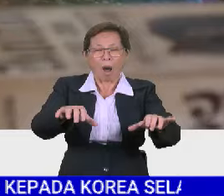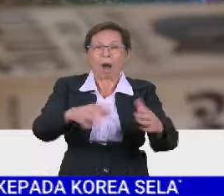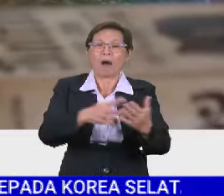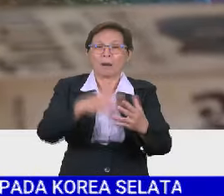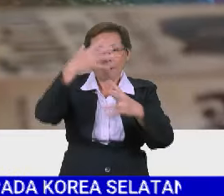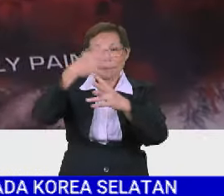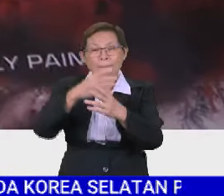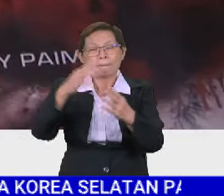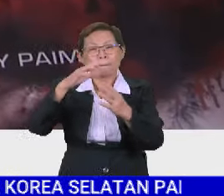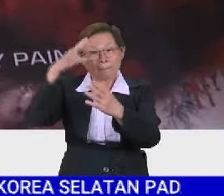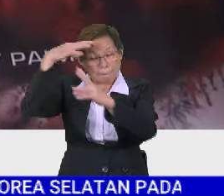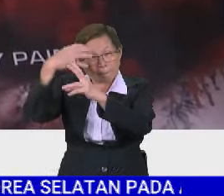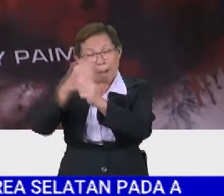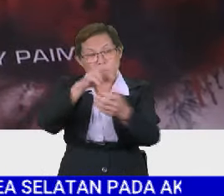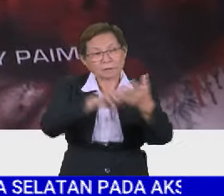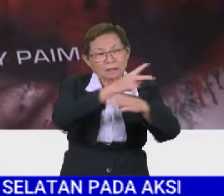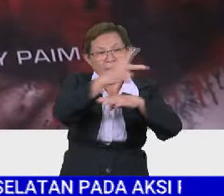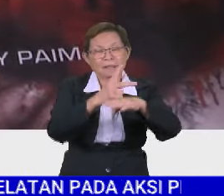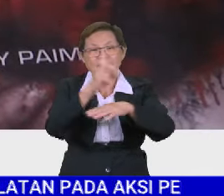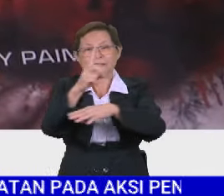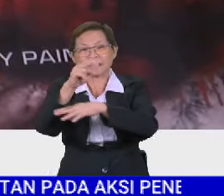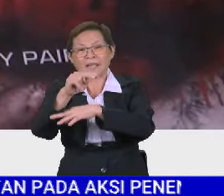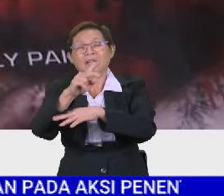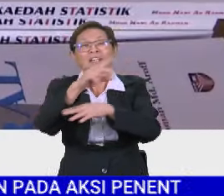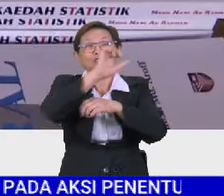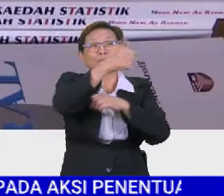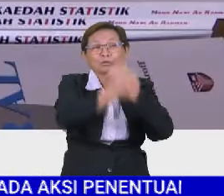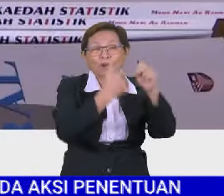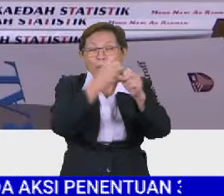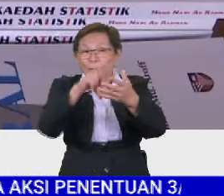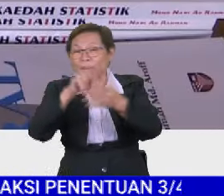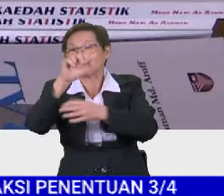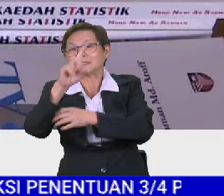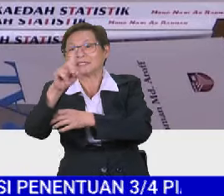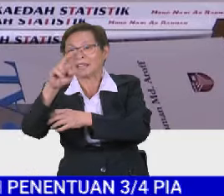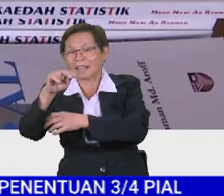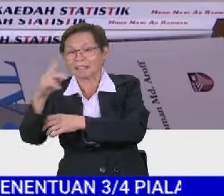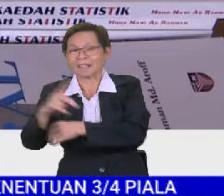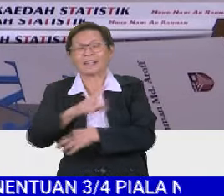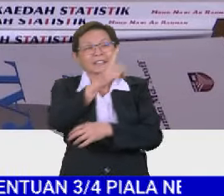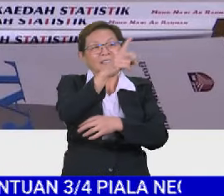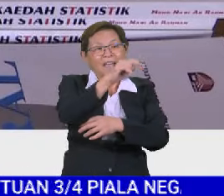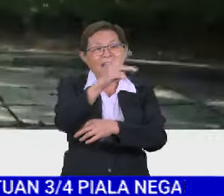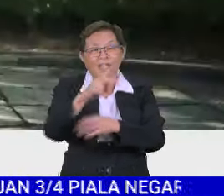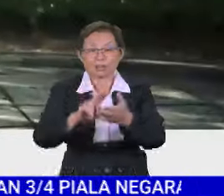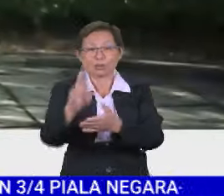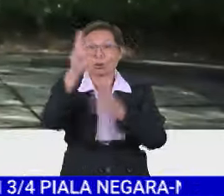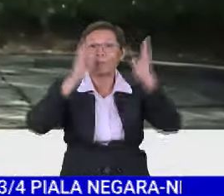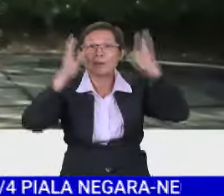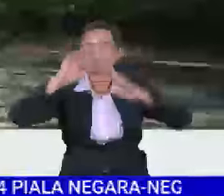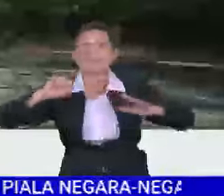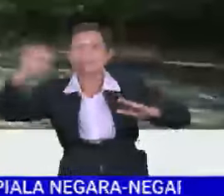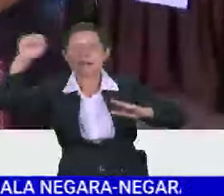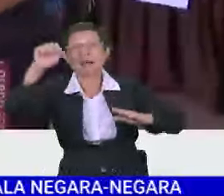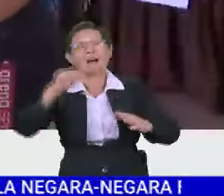dekat membaca kebangsaan di MK tidak mau ketinggalan menyokong ojektif di MK University Malaysia